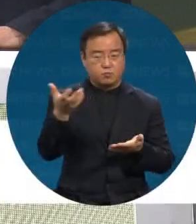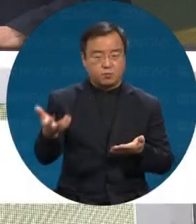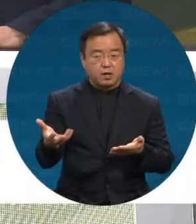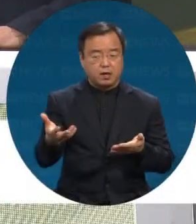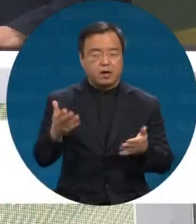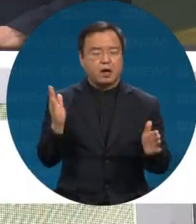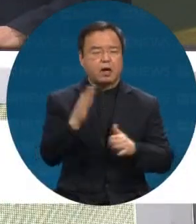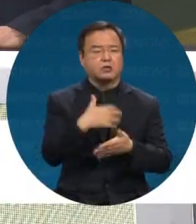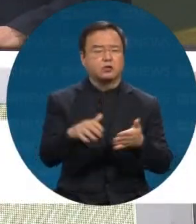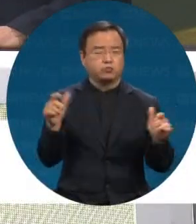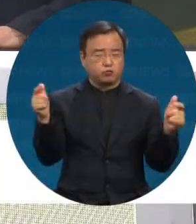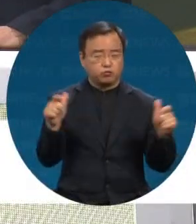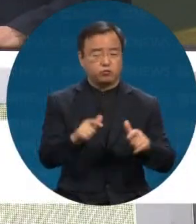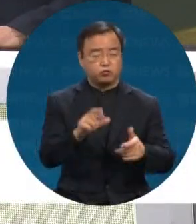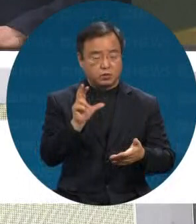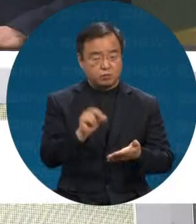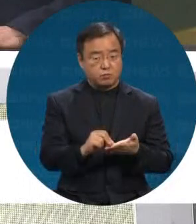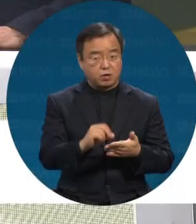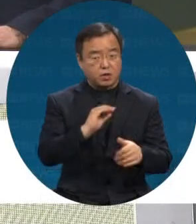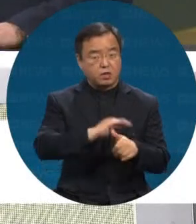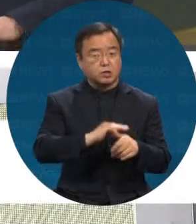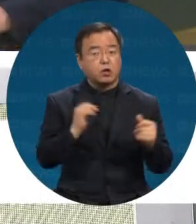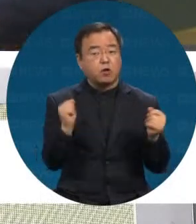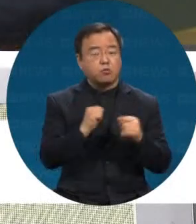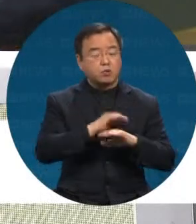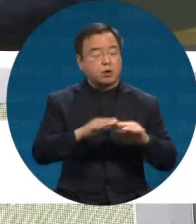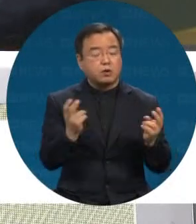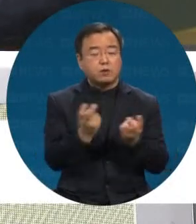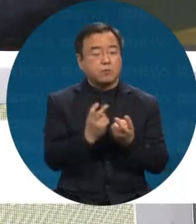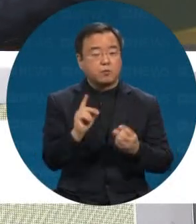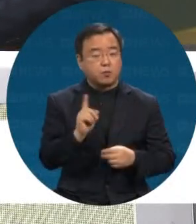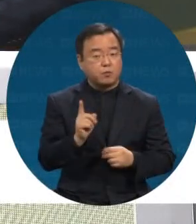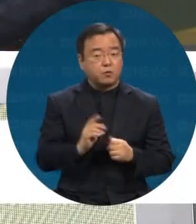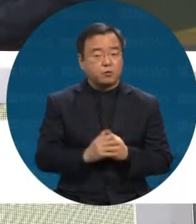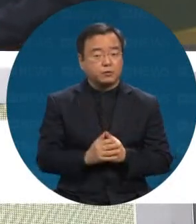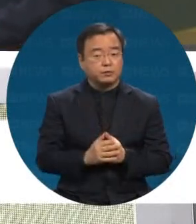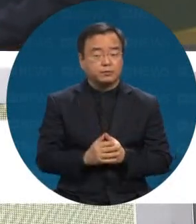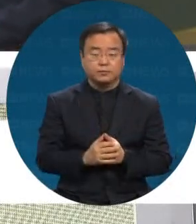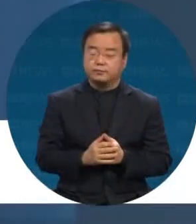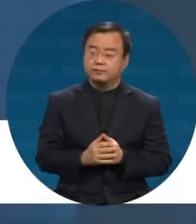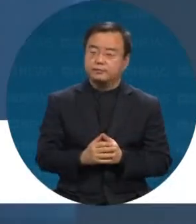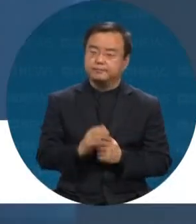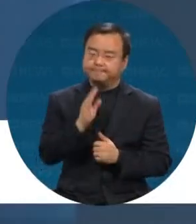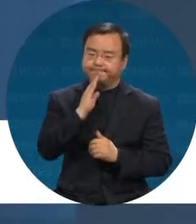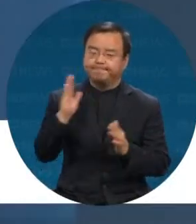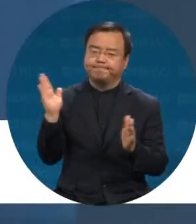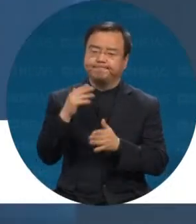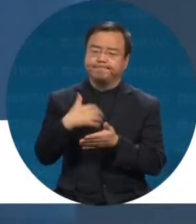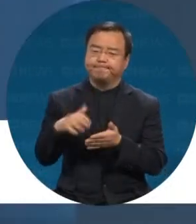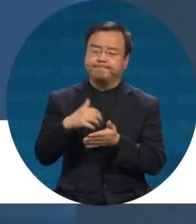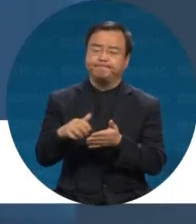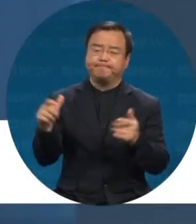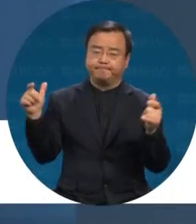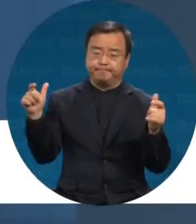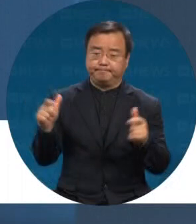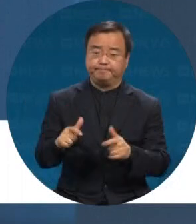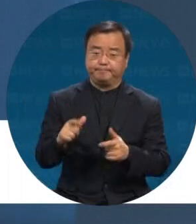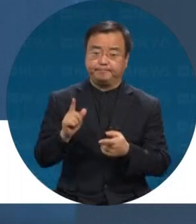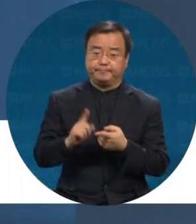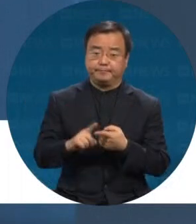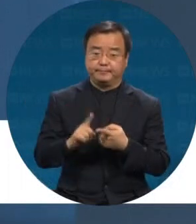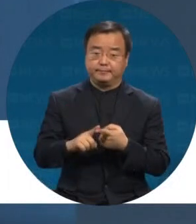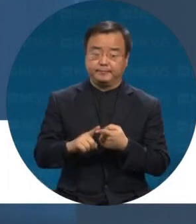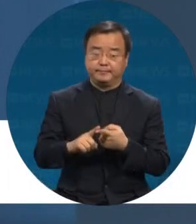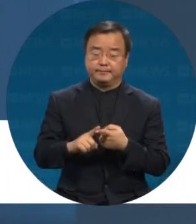겁니다 혹시 경북만의 대책이 있을까요 일단이 학력 인구 문제에는 지자체의 소멸과